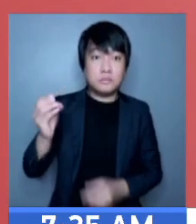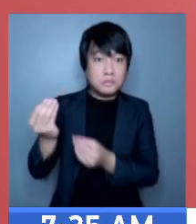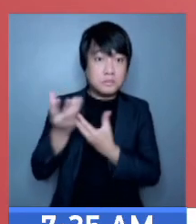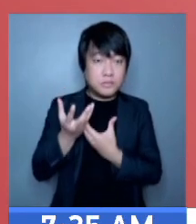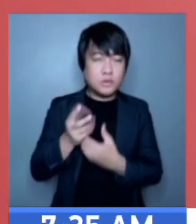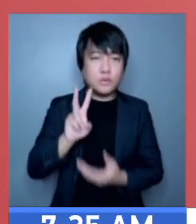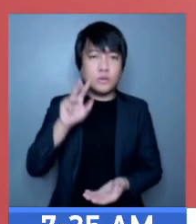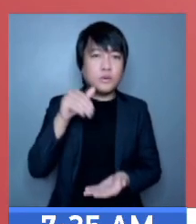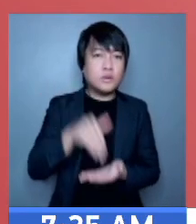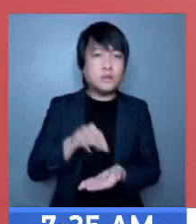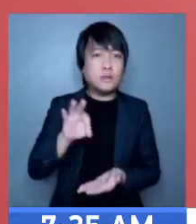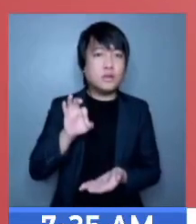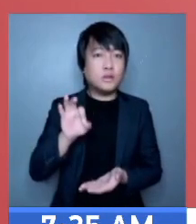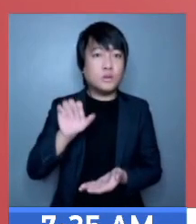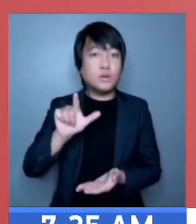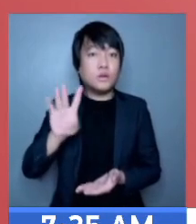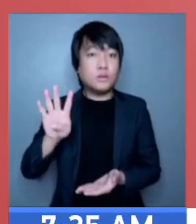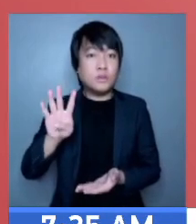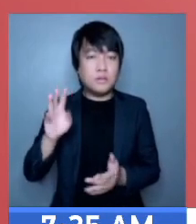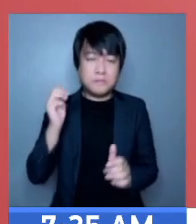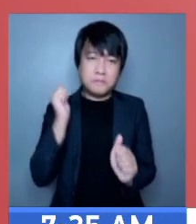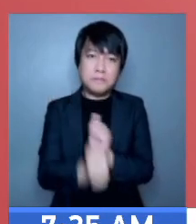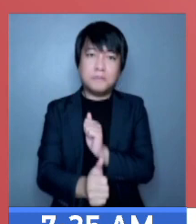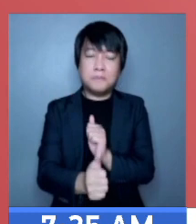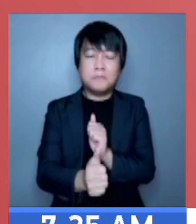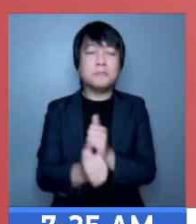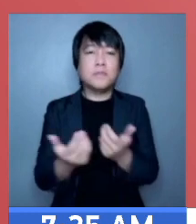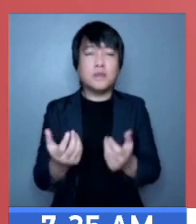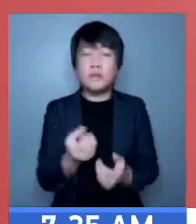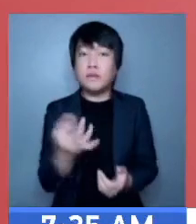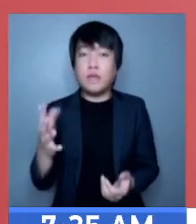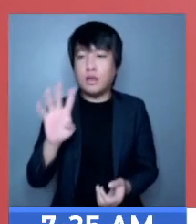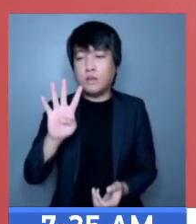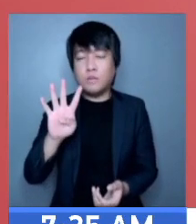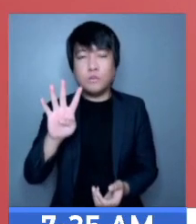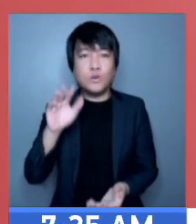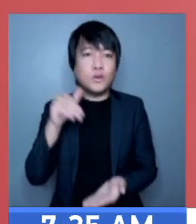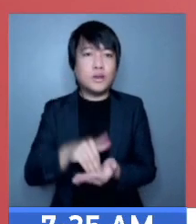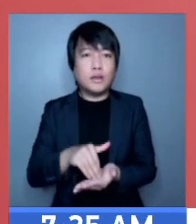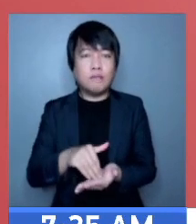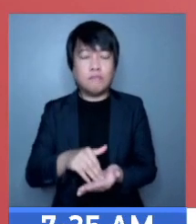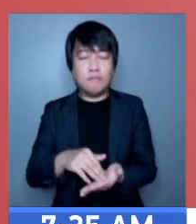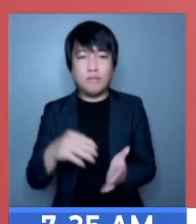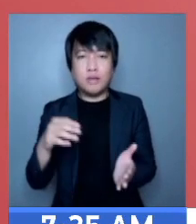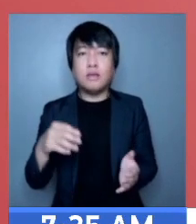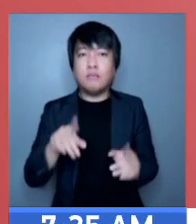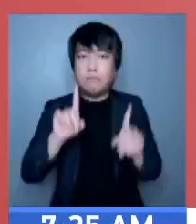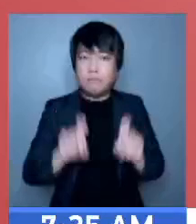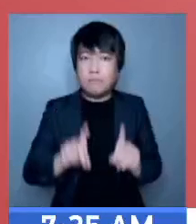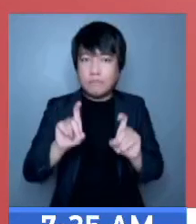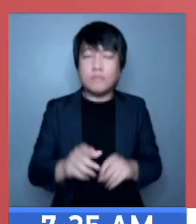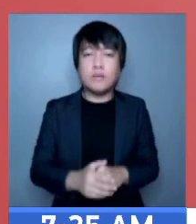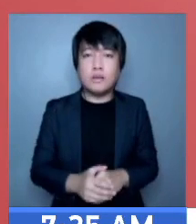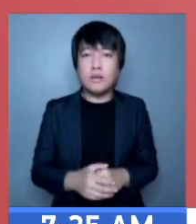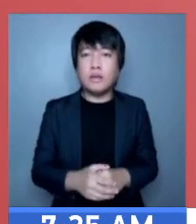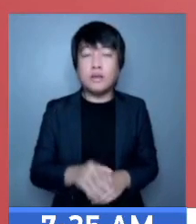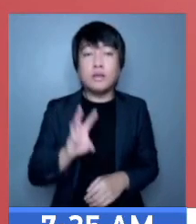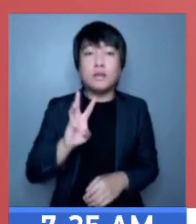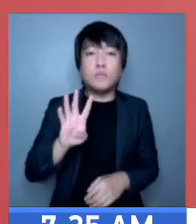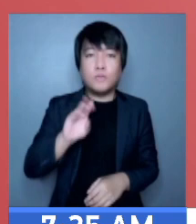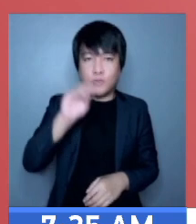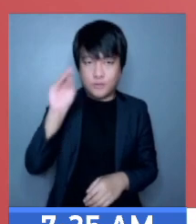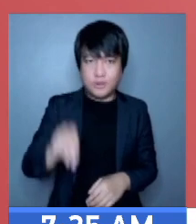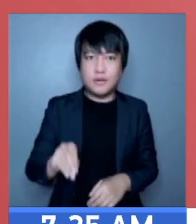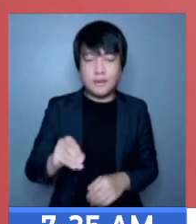2,924 ang pumasa sa mahigit 4,000 nag-exam. Katumbas siya ng 61% passing rate. Makikita sa PRC